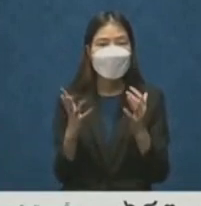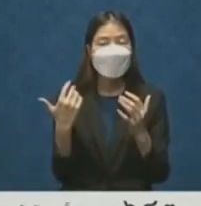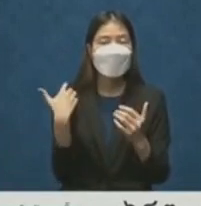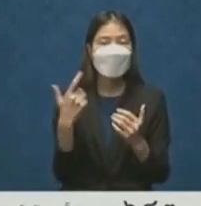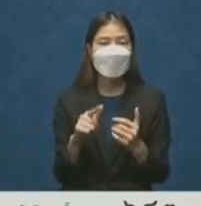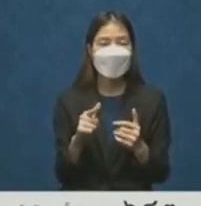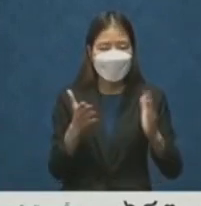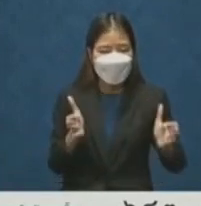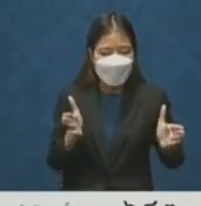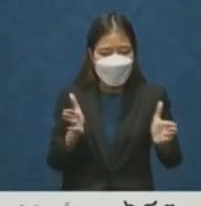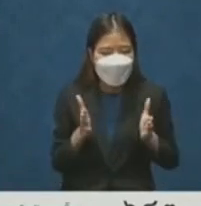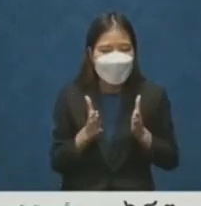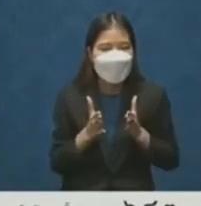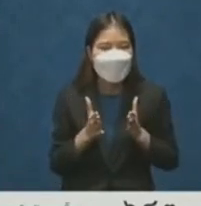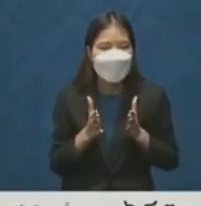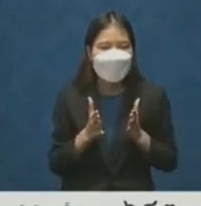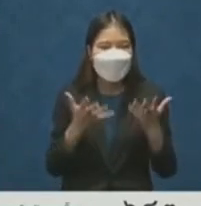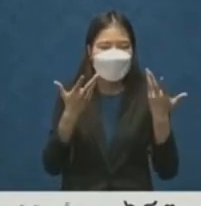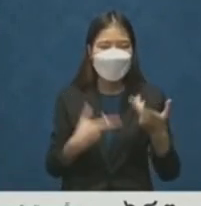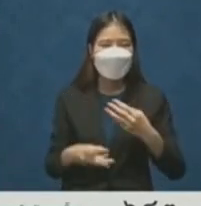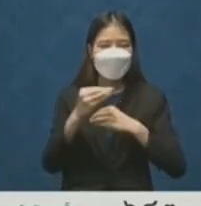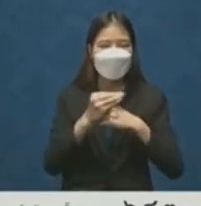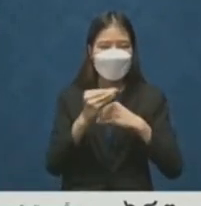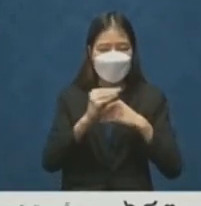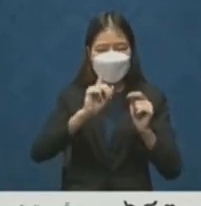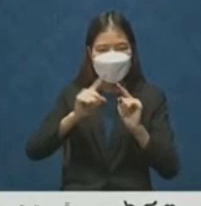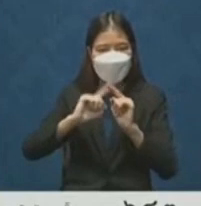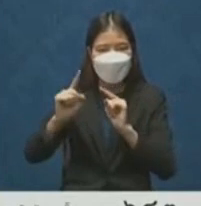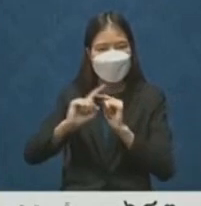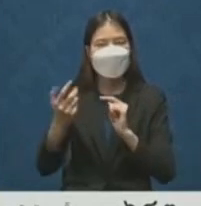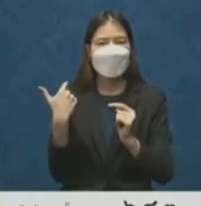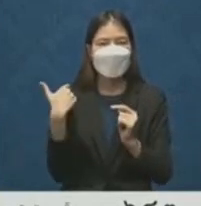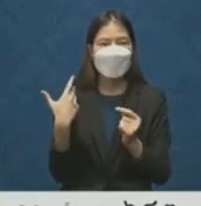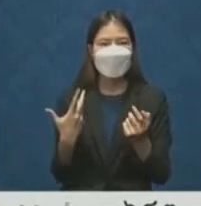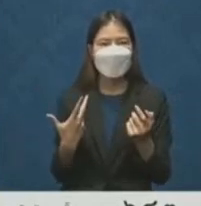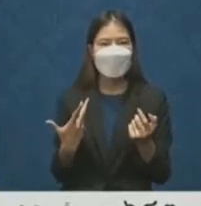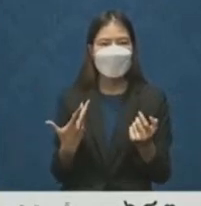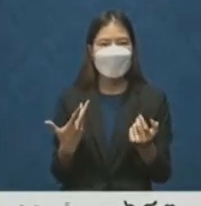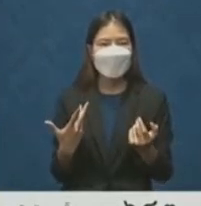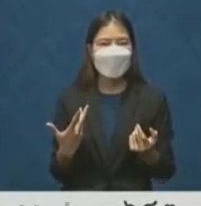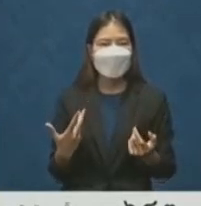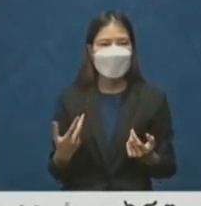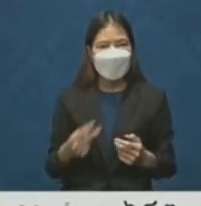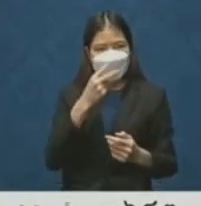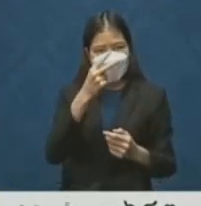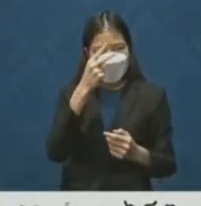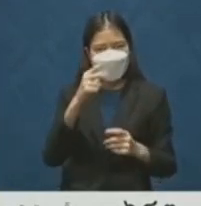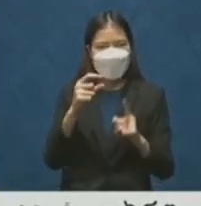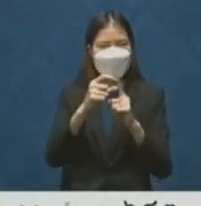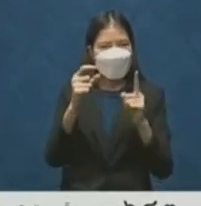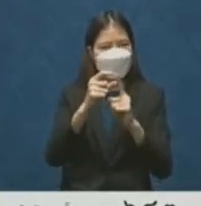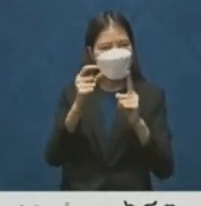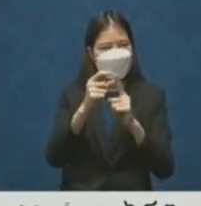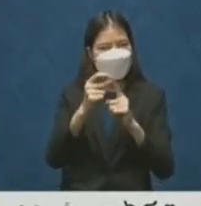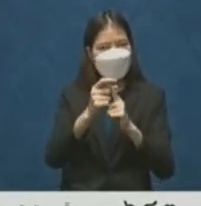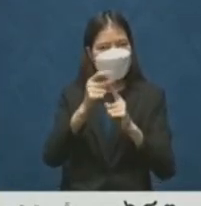ไปเนี่ยมันก็เลยเหลือแคบอยู่อันเดียวแทนที่จะเพิ่มอีกตั้งหลายอย่างอย่างที่บางท่านได้เพิ่มขึ้นแม้ผมเห็นว่